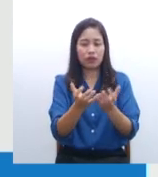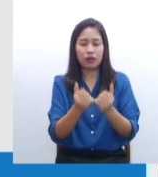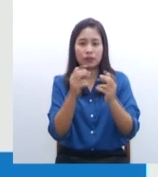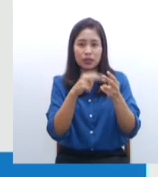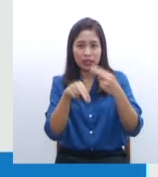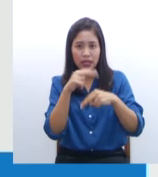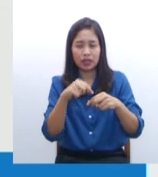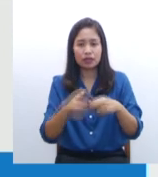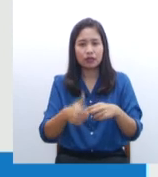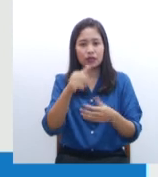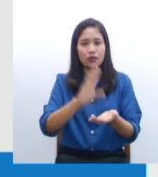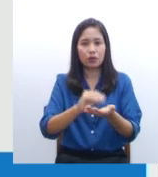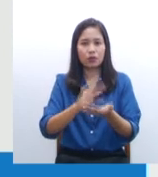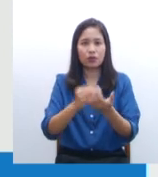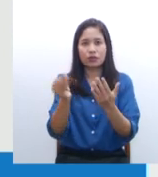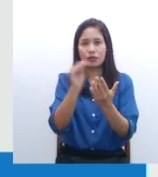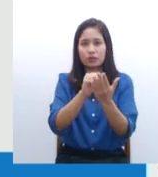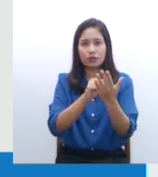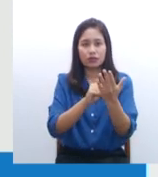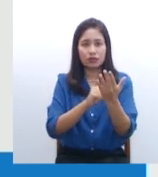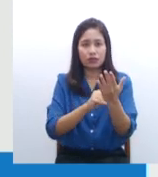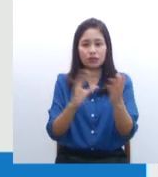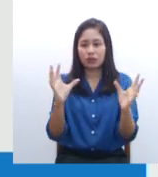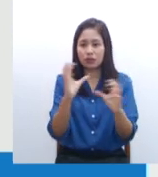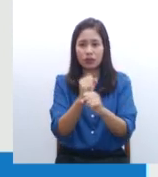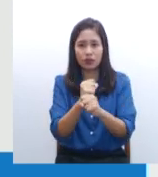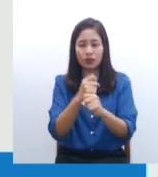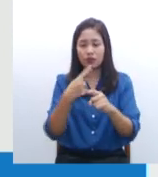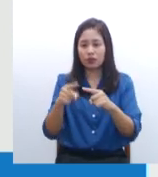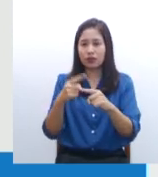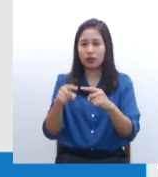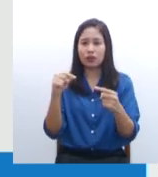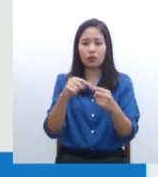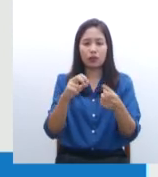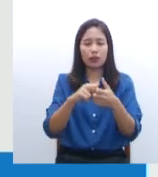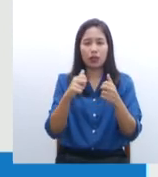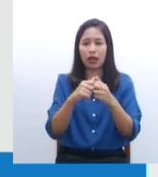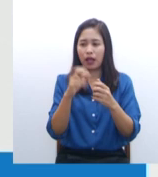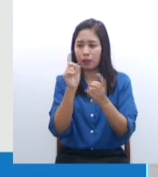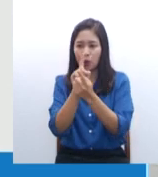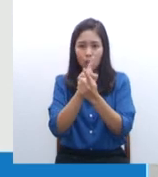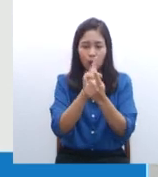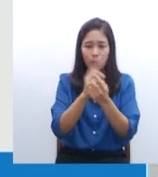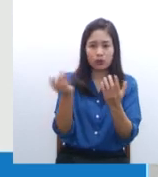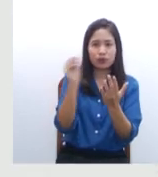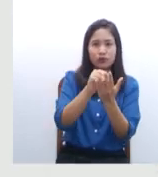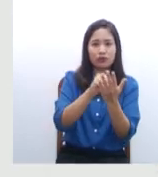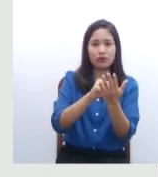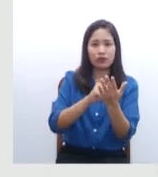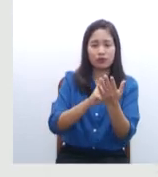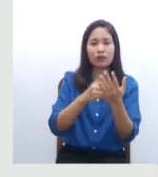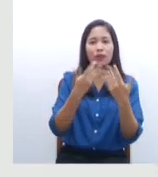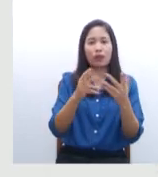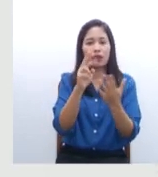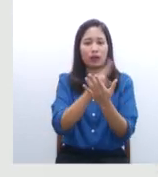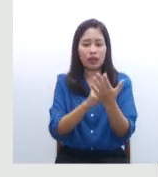ข้องแลกเปลี่ยนแนวคิดแนวทางในการแก้ปัญหาหรือพัฒนาในประเด็นที่ค้นพบร่วมกันแล้วจึงบันทึกลงในช่องรายงาน